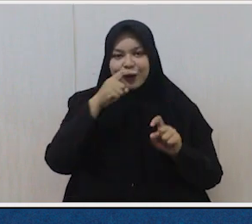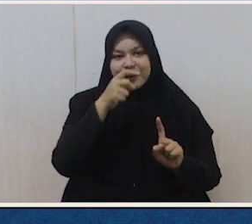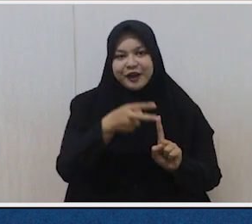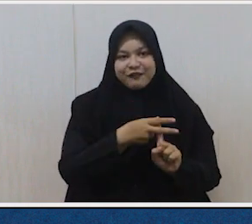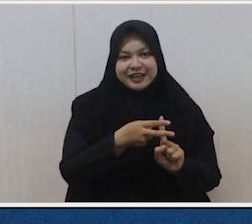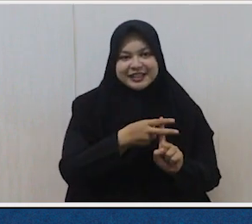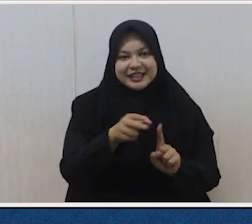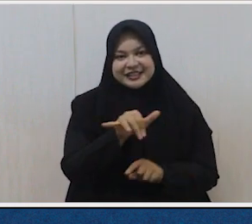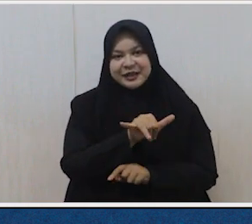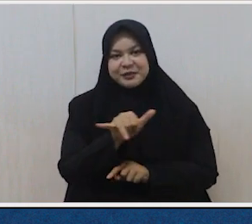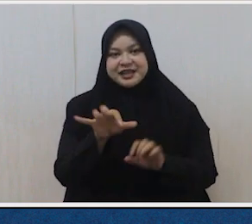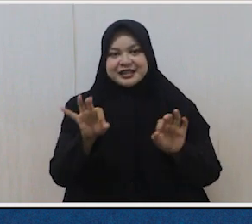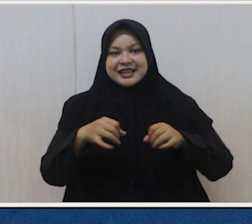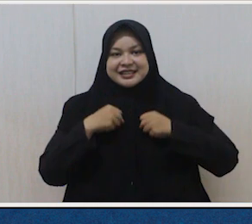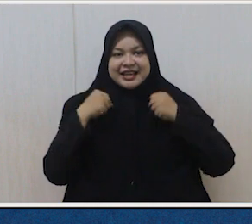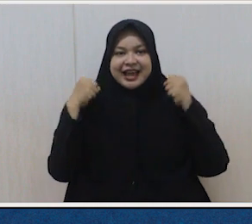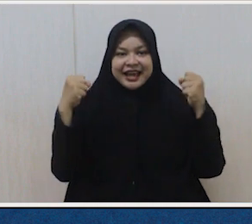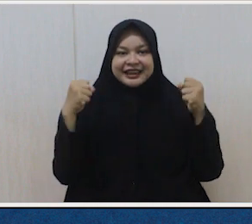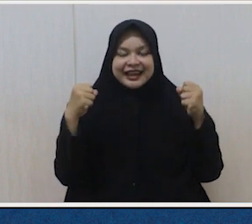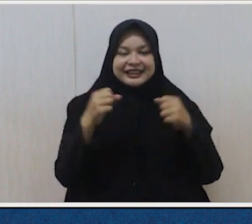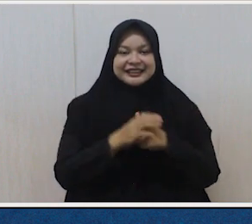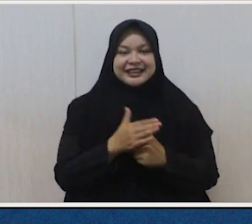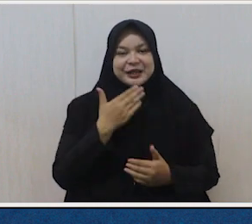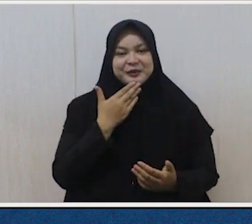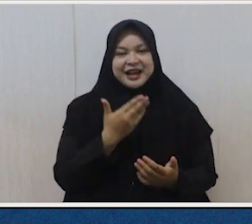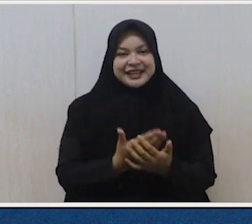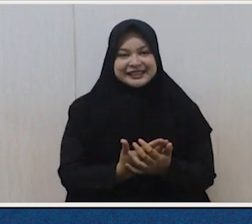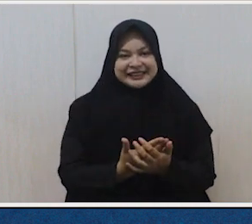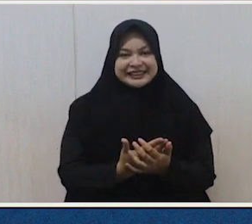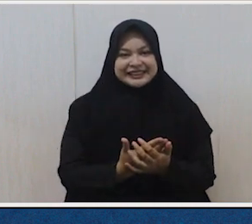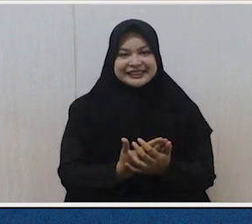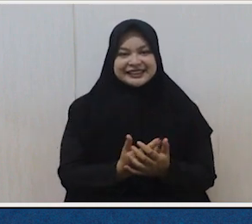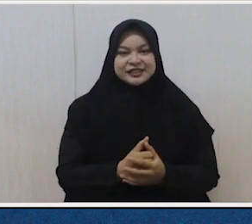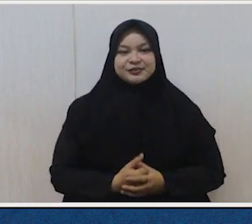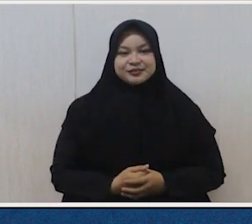Fajri dan teman-teman se Mas sehat-sehat ya